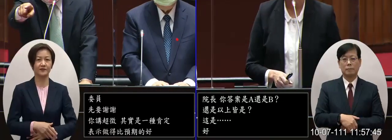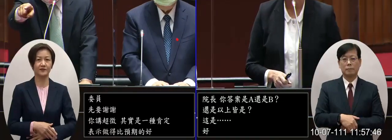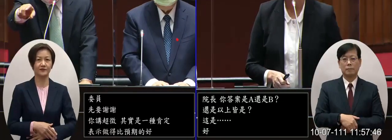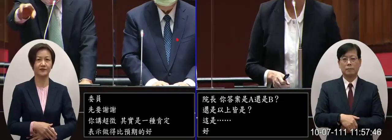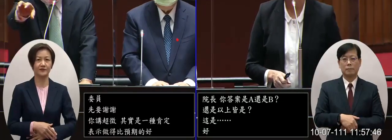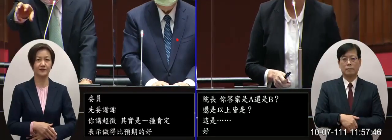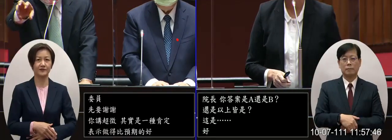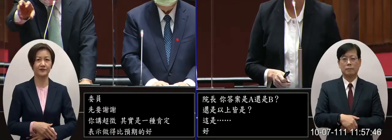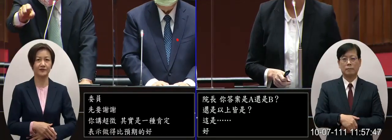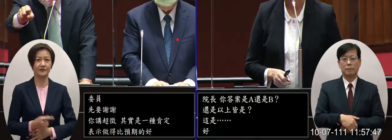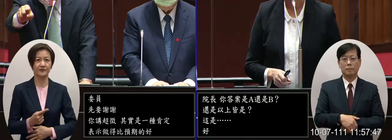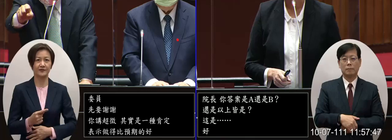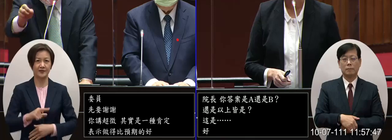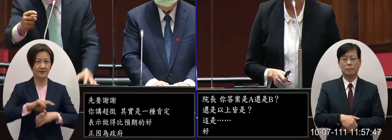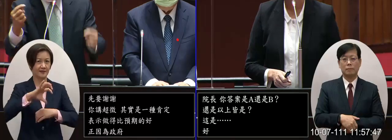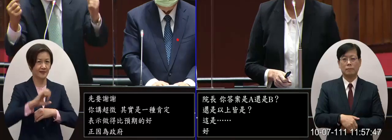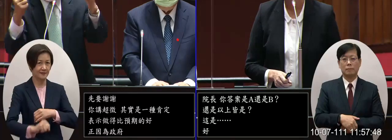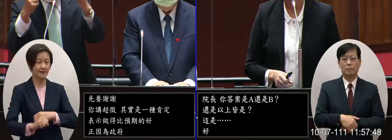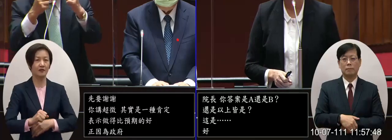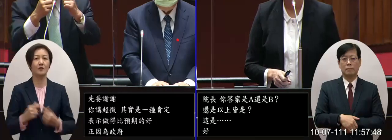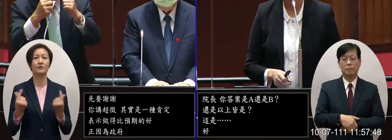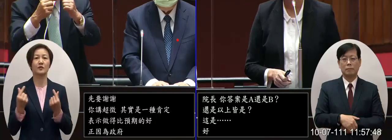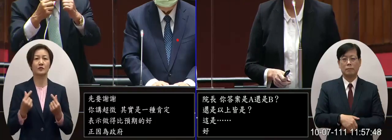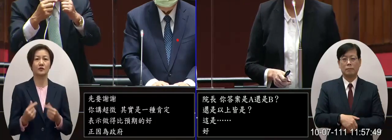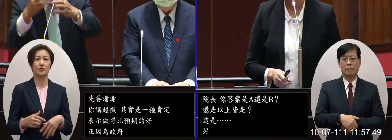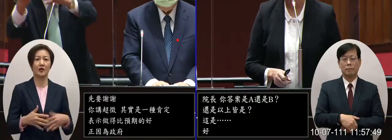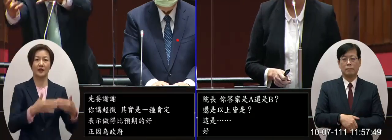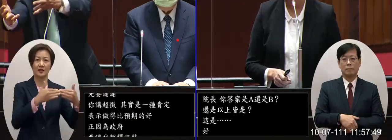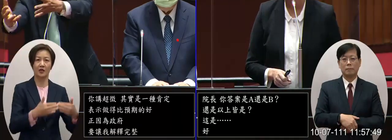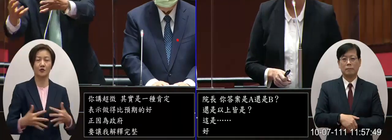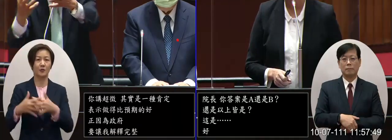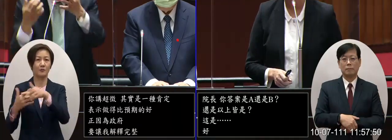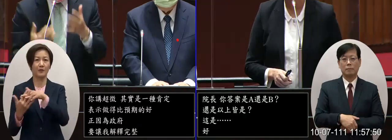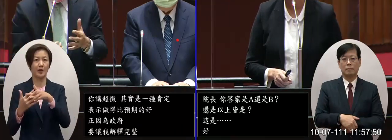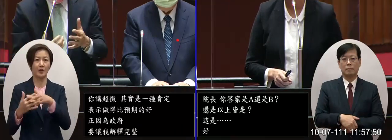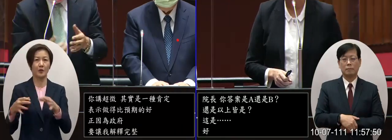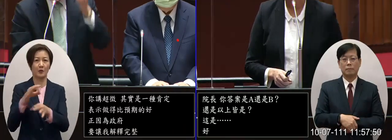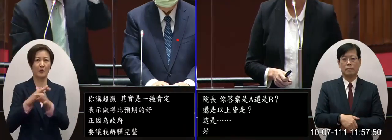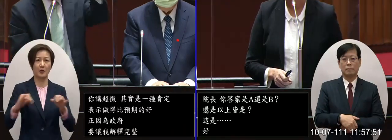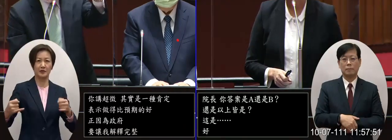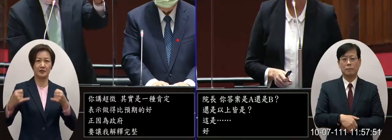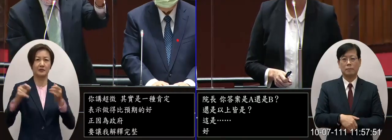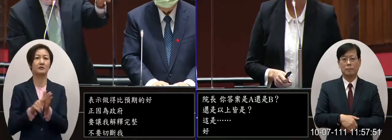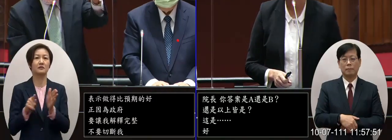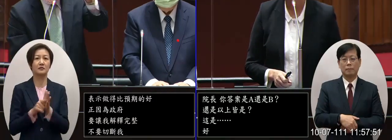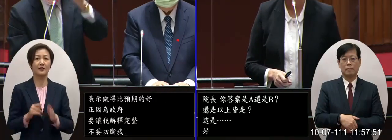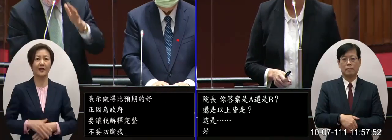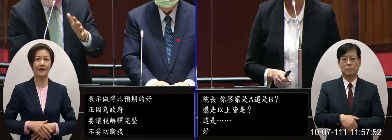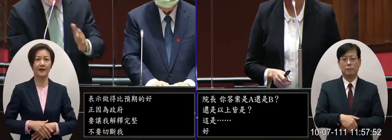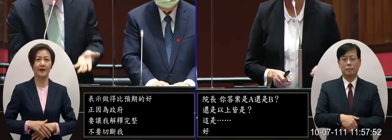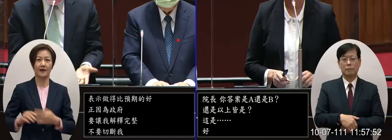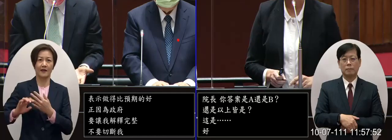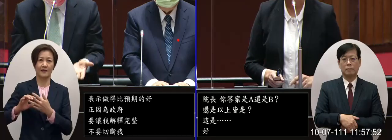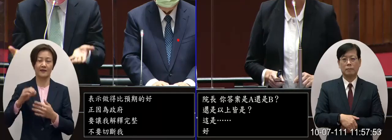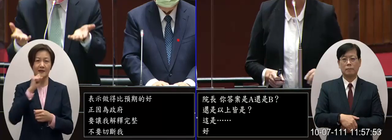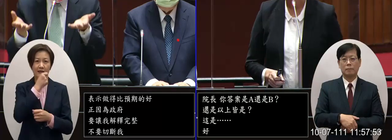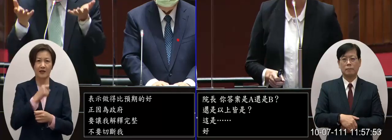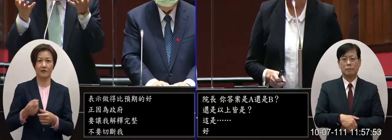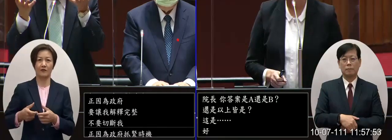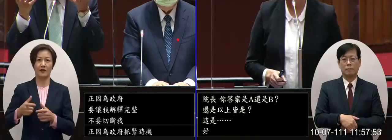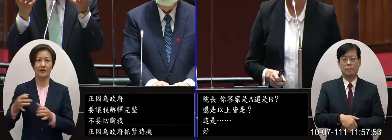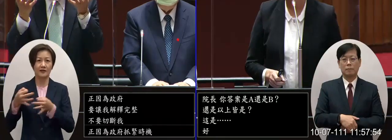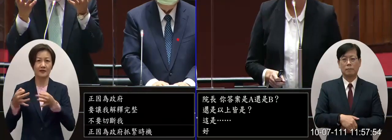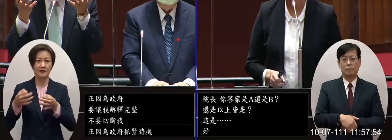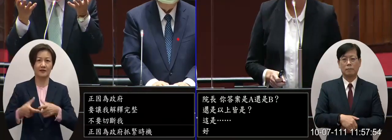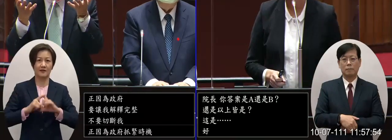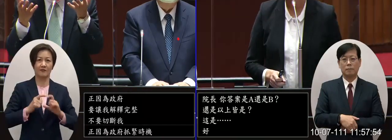认抓紧时机，比如中美贸易大战时，我们让台商回台，让境外资金回来，创造了